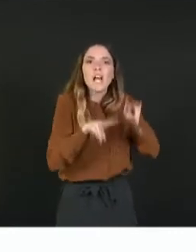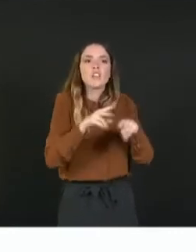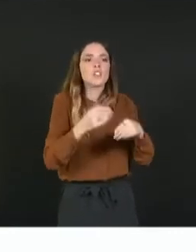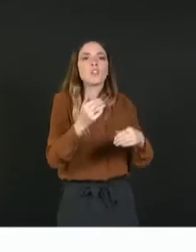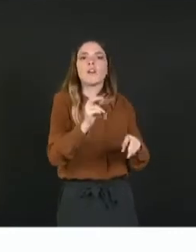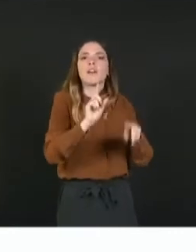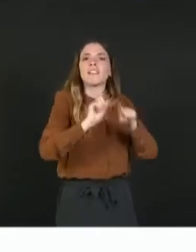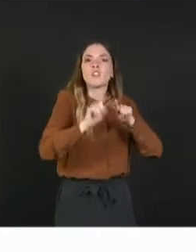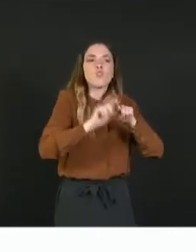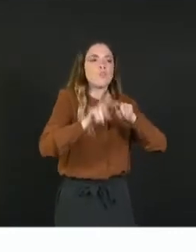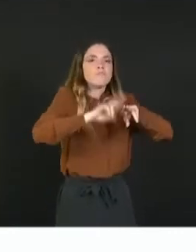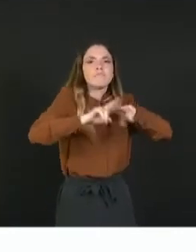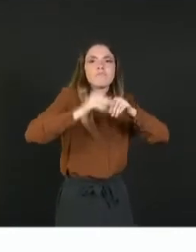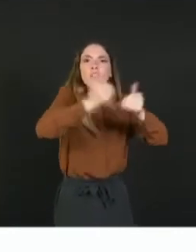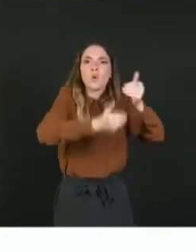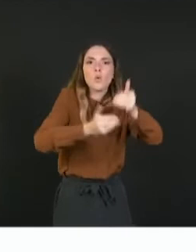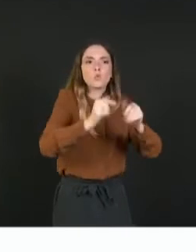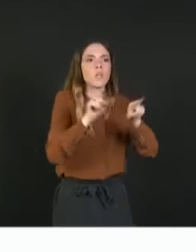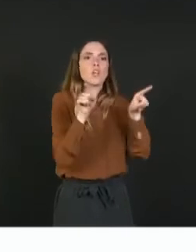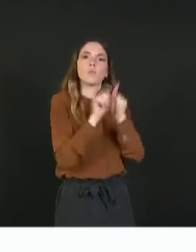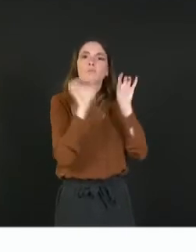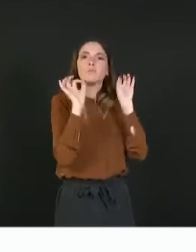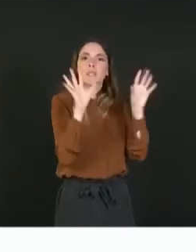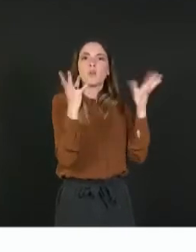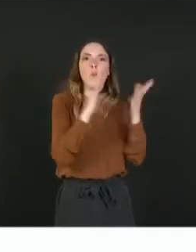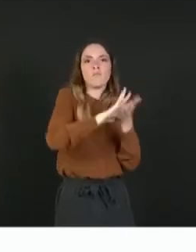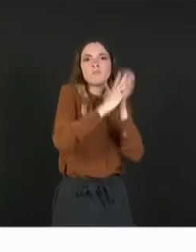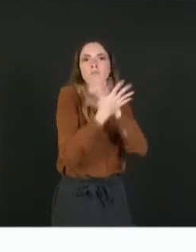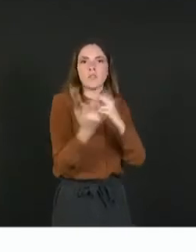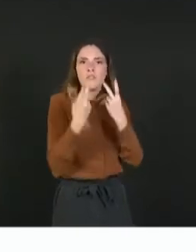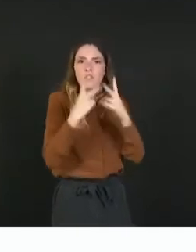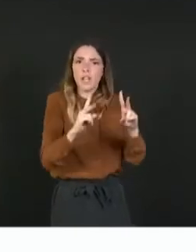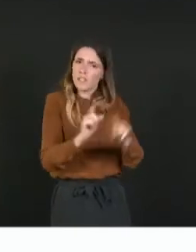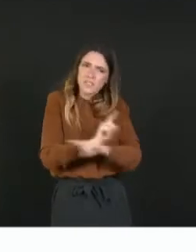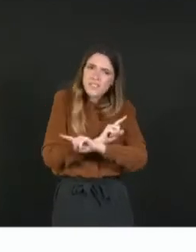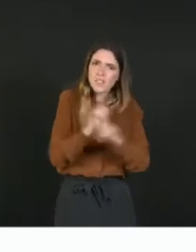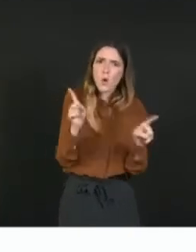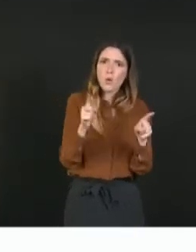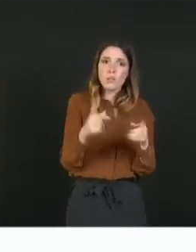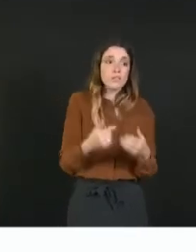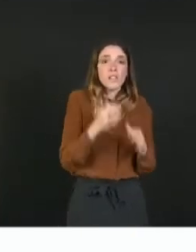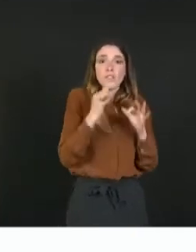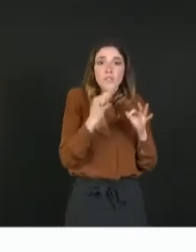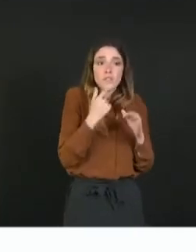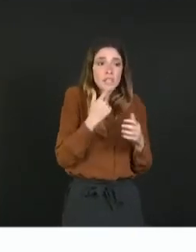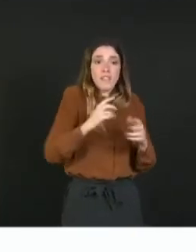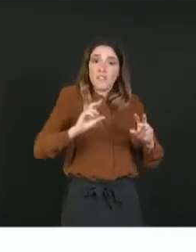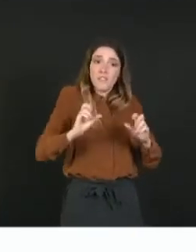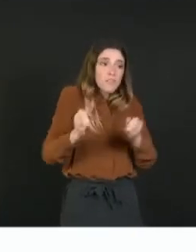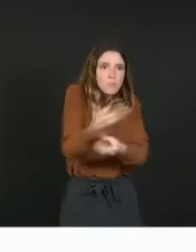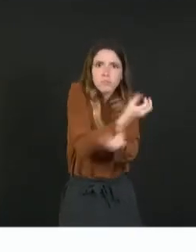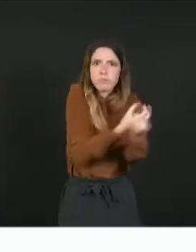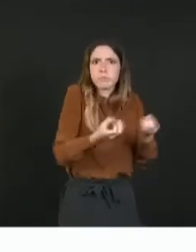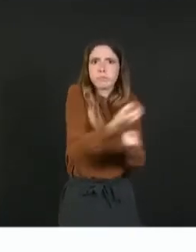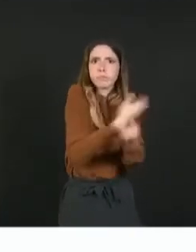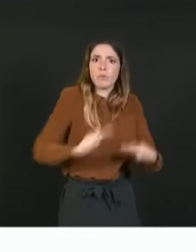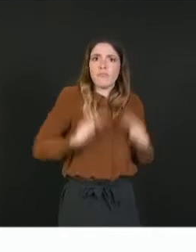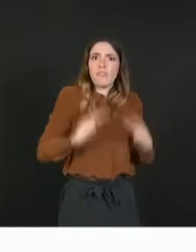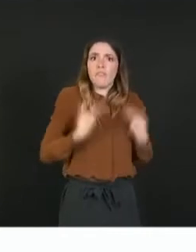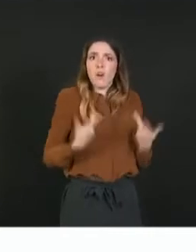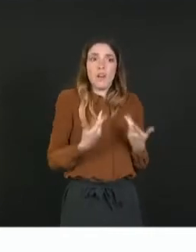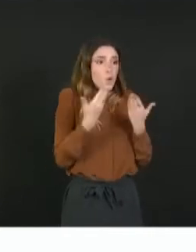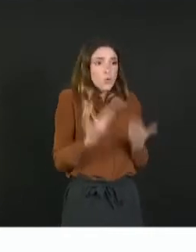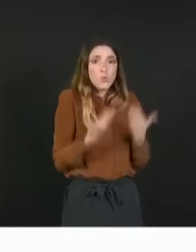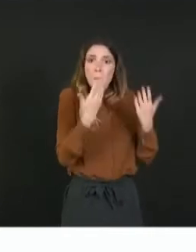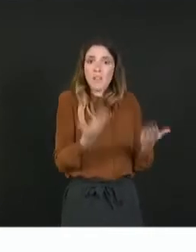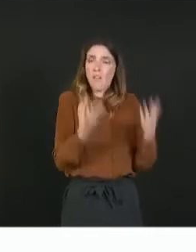faire attention à la doxa et à l'idéologie, quoi. Aménager les hameaux, ce n'est pas d'étalement urbain, c'est de la vie du territoire. Aujourd'hui, tous ces hameaux ont été